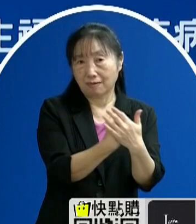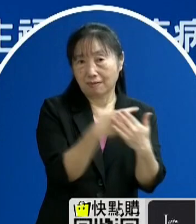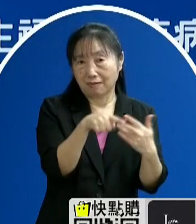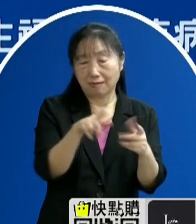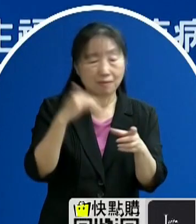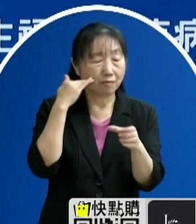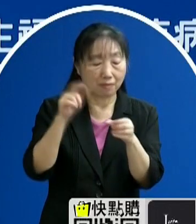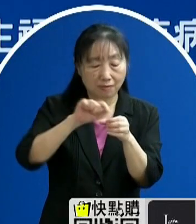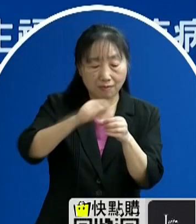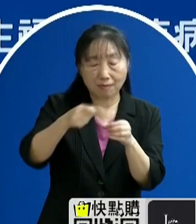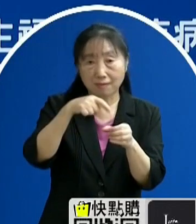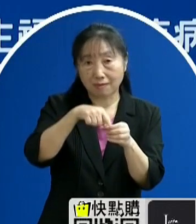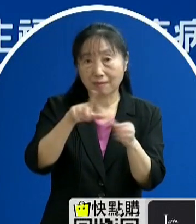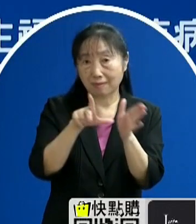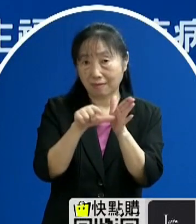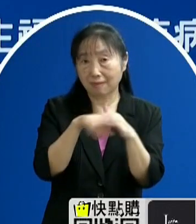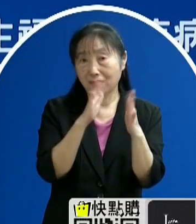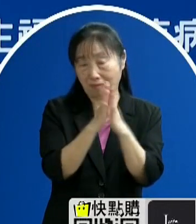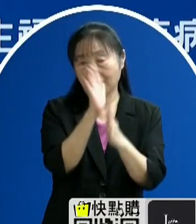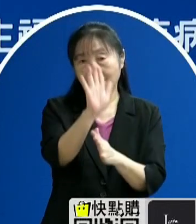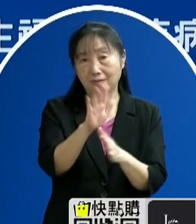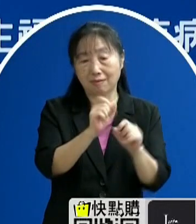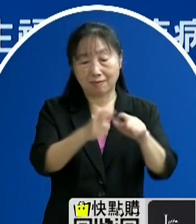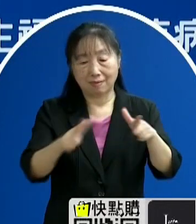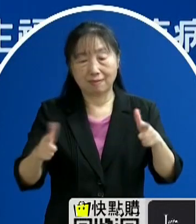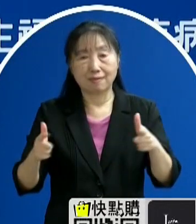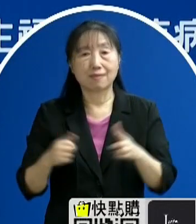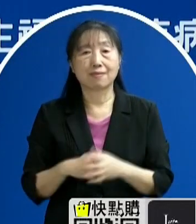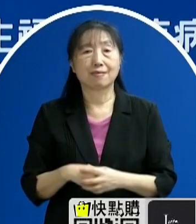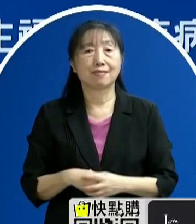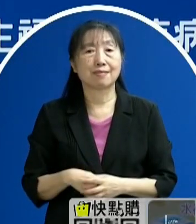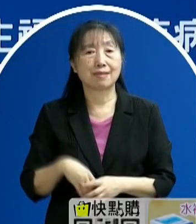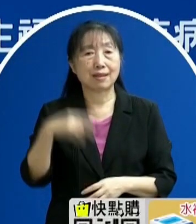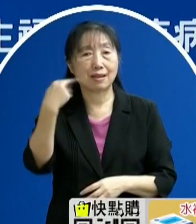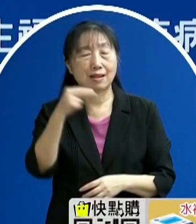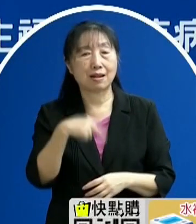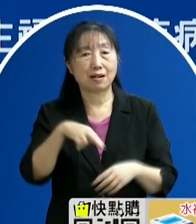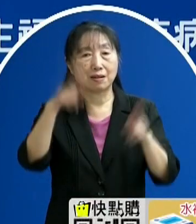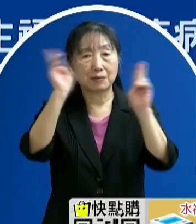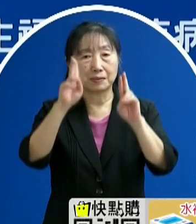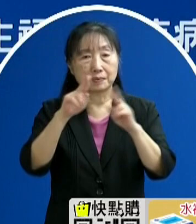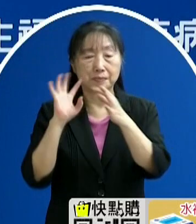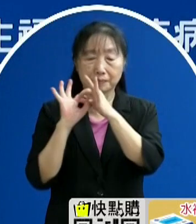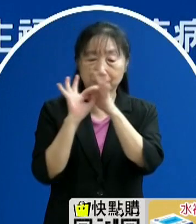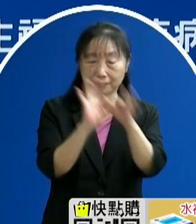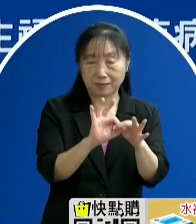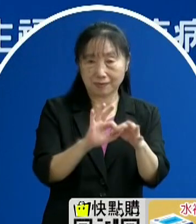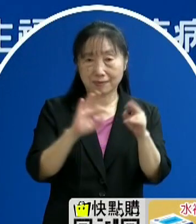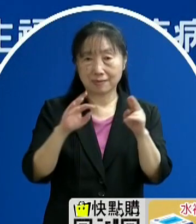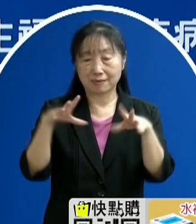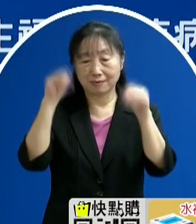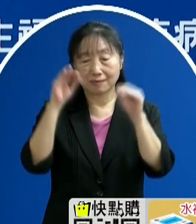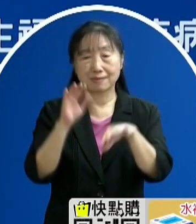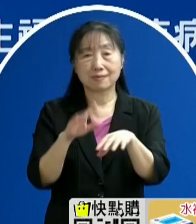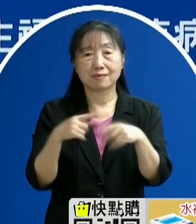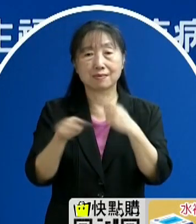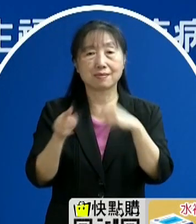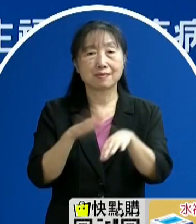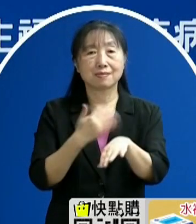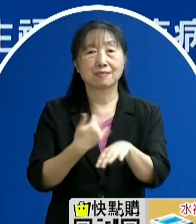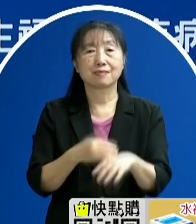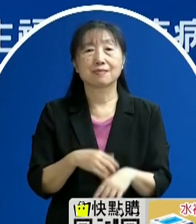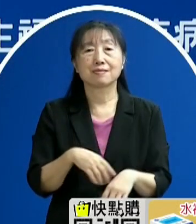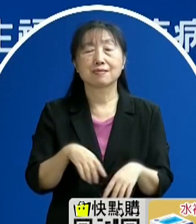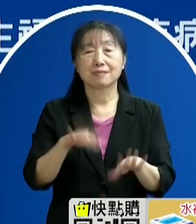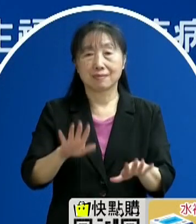开瓶可以保存的时间。那我们这还有一个不断电的系统，那整体来讲电